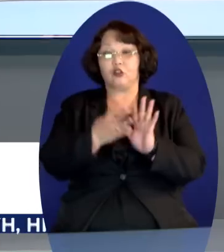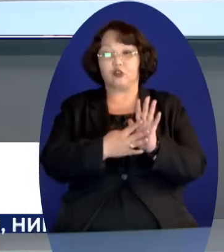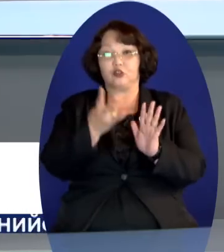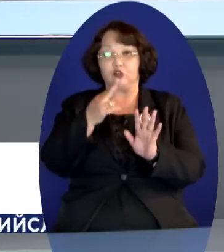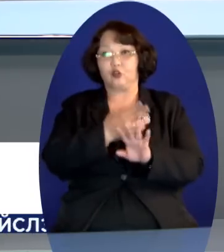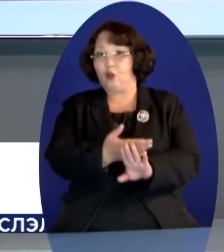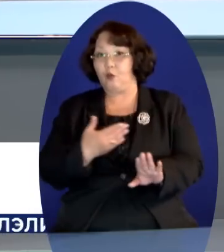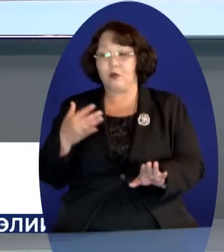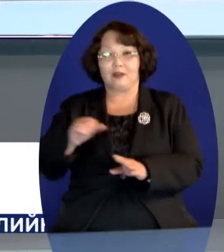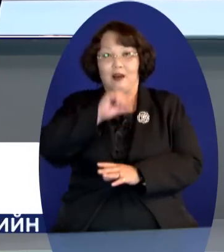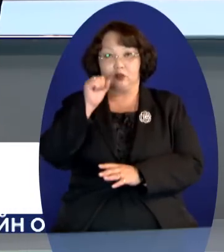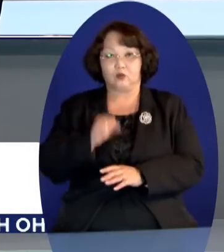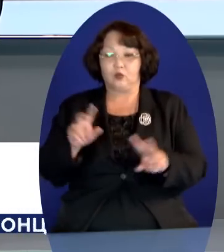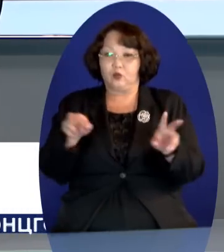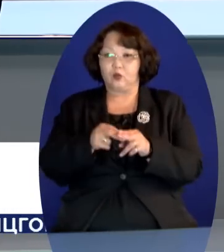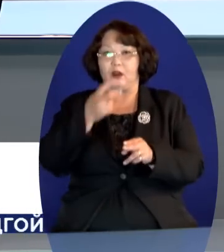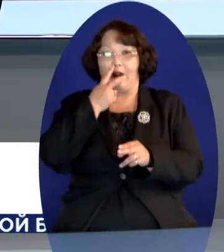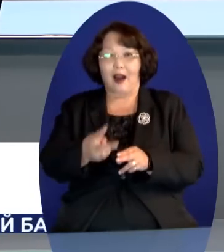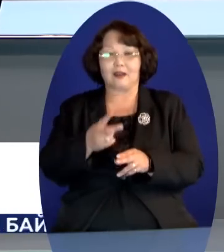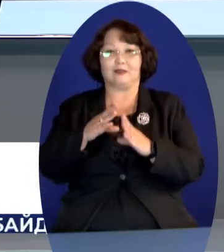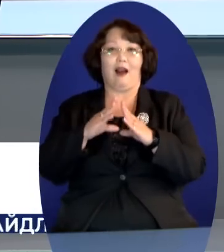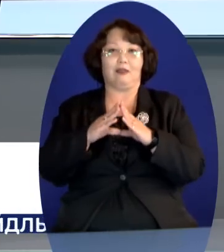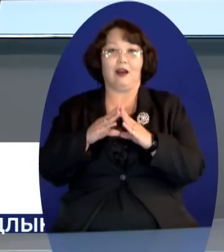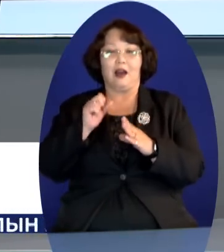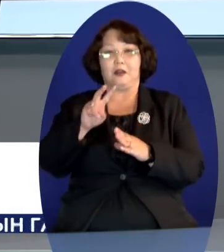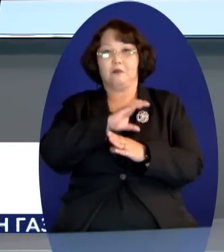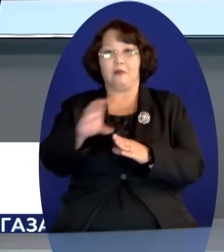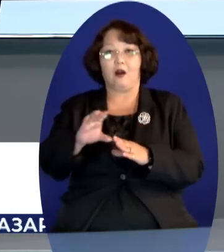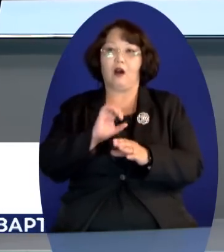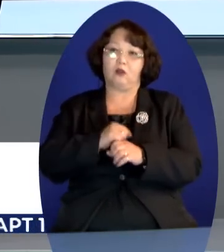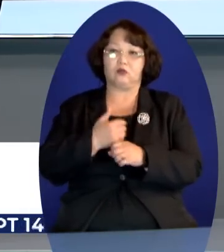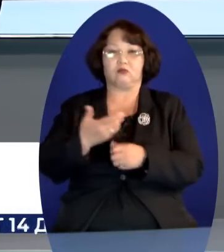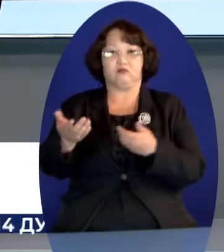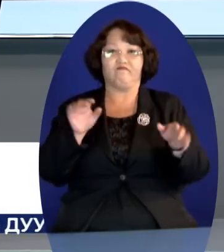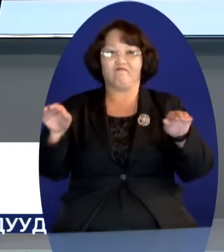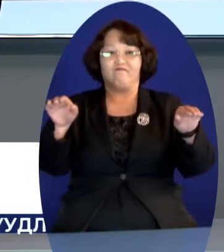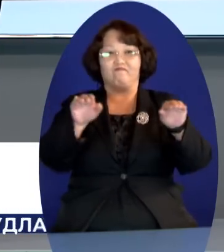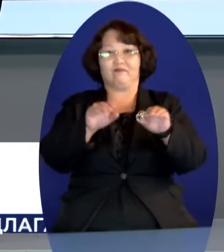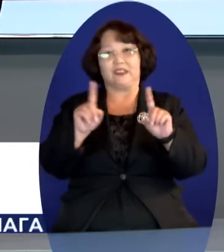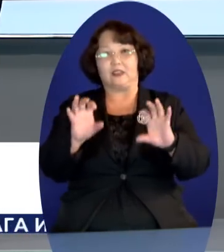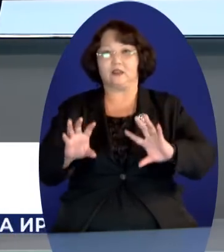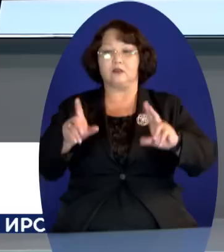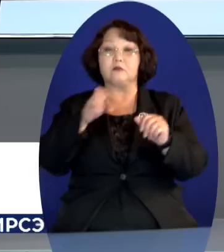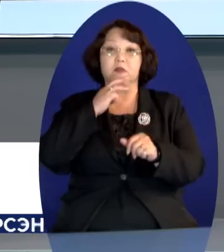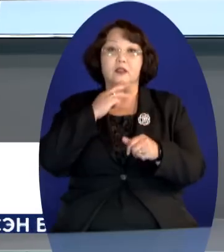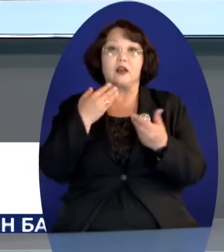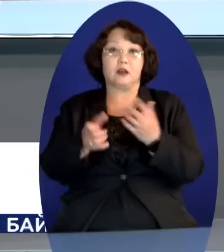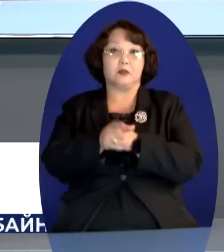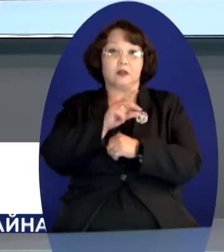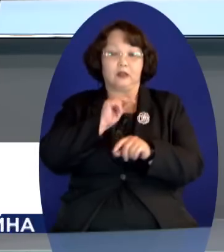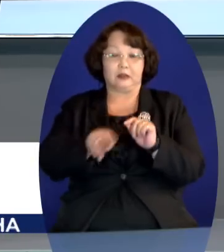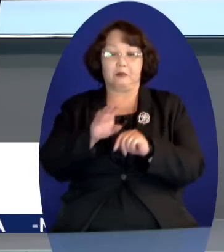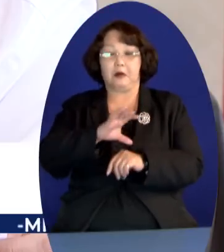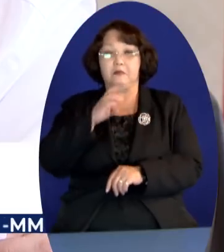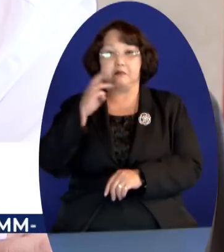өмнө энэ асуудал дээр дүгнэлт хийх албан даалгаврыг аж ахуй нэгжүүдэд хөргүүлж байгаа гэдэг мэдээллийг нийслэлийн мэрэгжлийн яналтын газраас